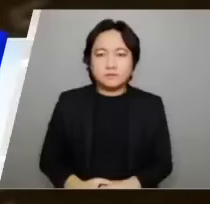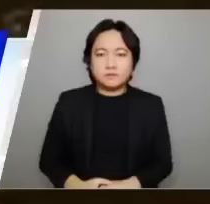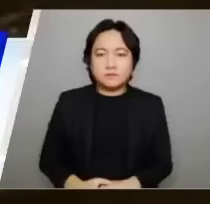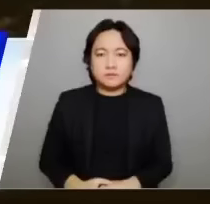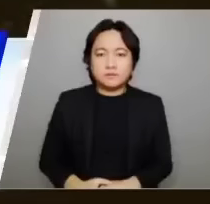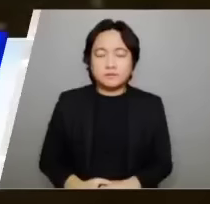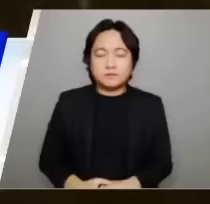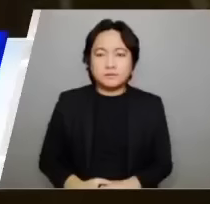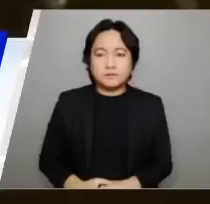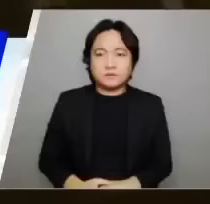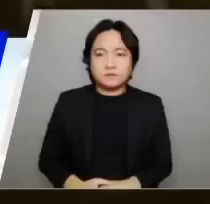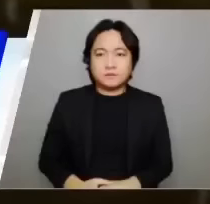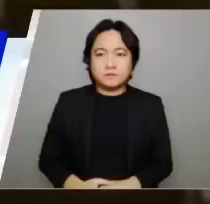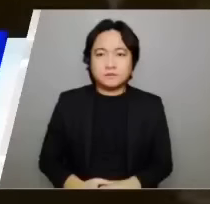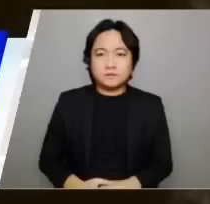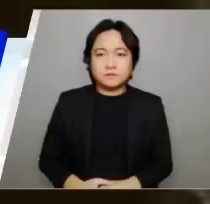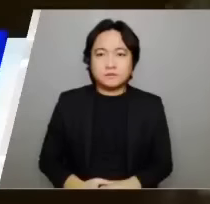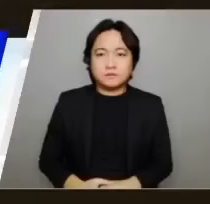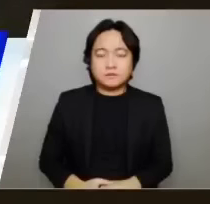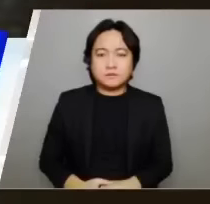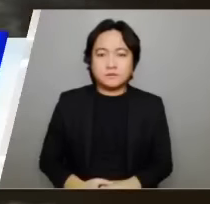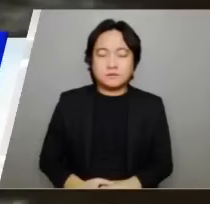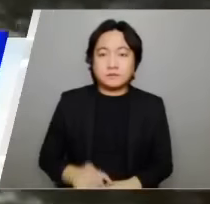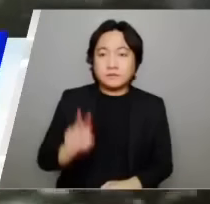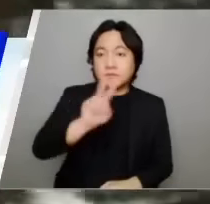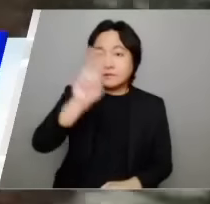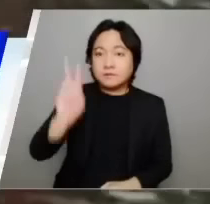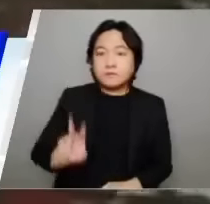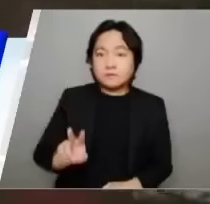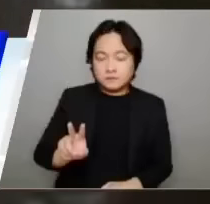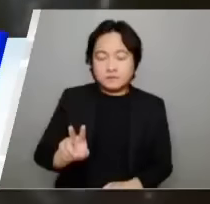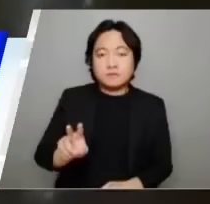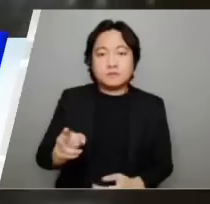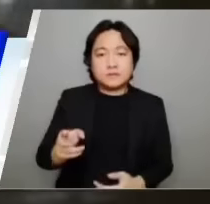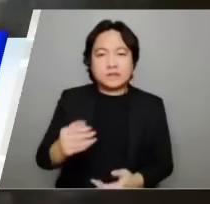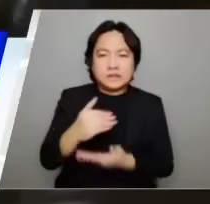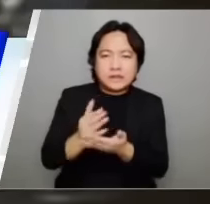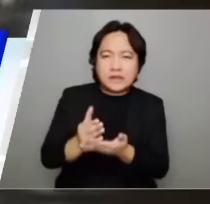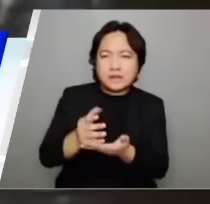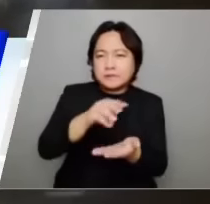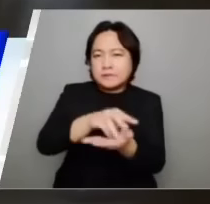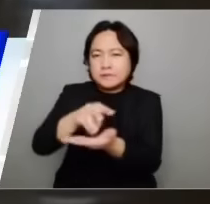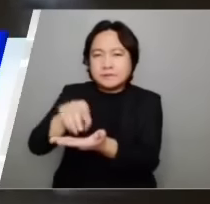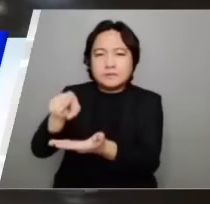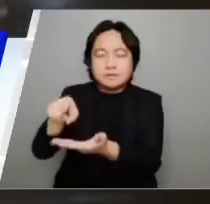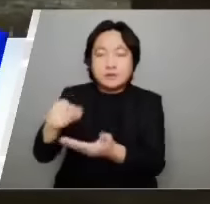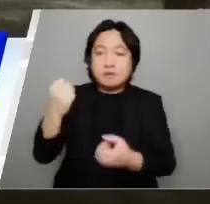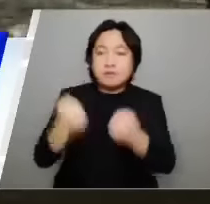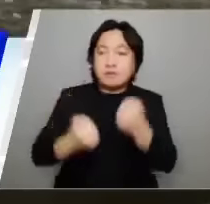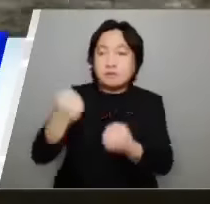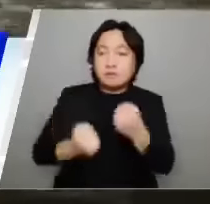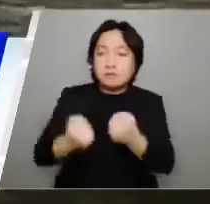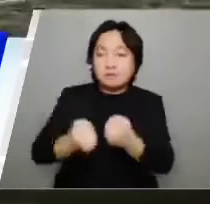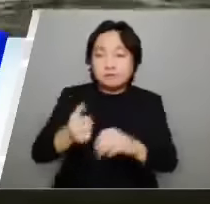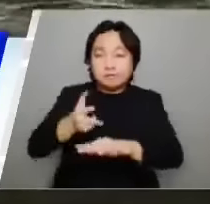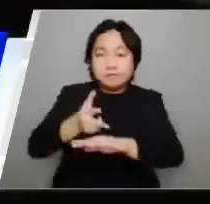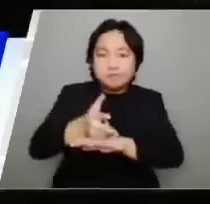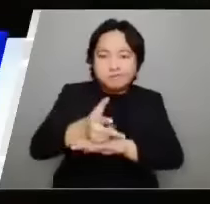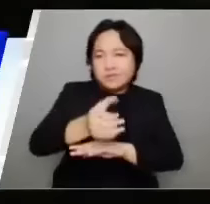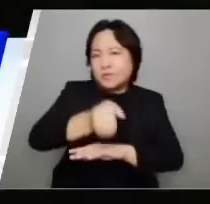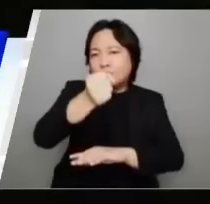Sa bahagi ng MacArthur Highway sa Valenzuela, umatras ang ilang motorista sa takot na tumirik ang kanilang mga sasakyan dahil sa malalim na